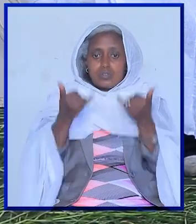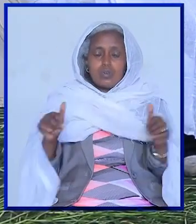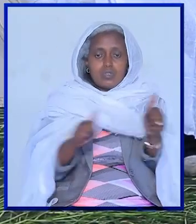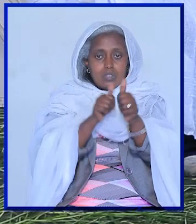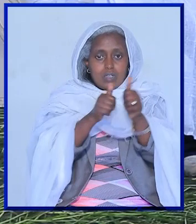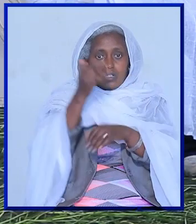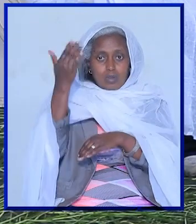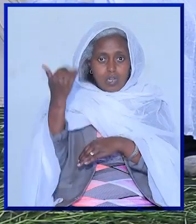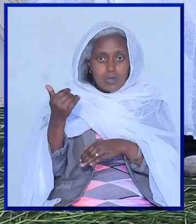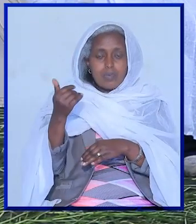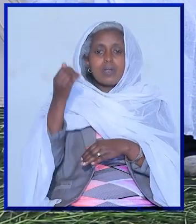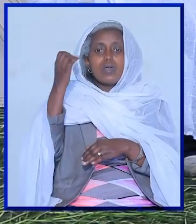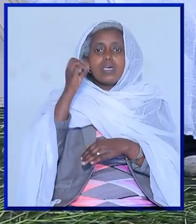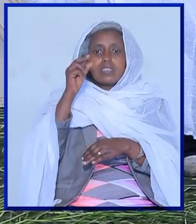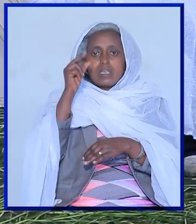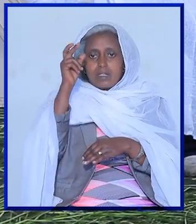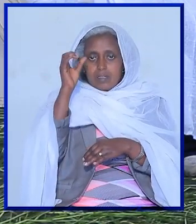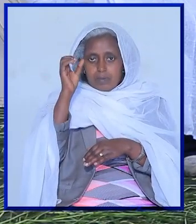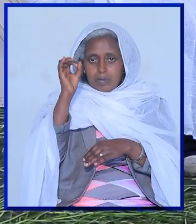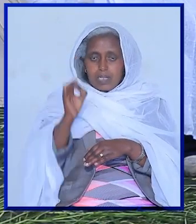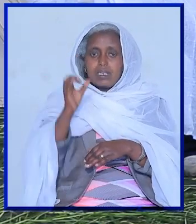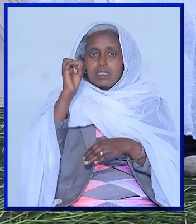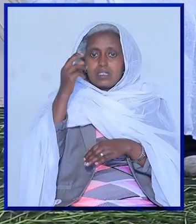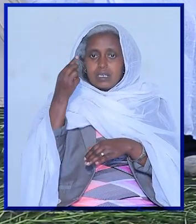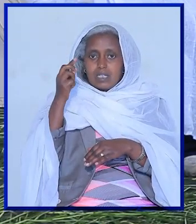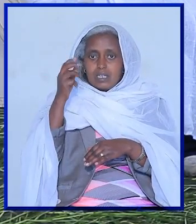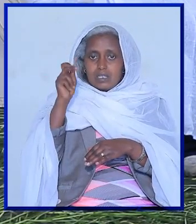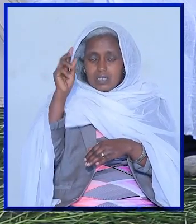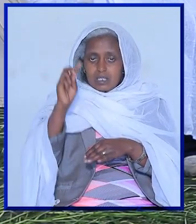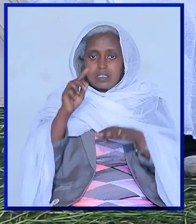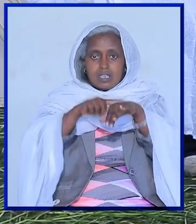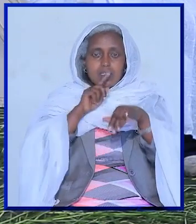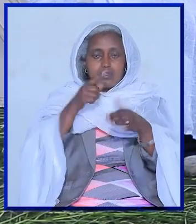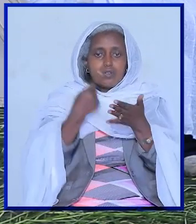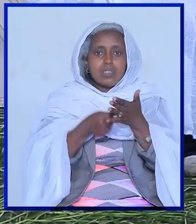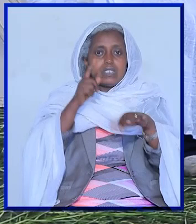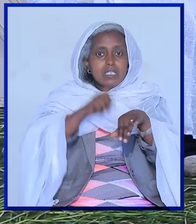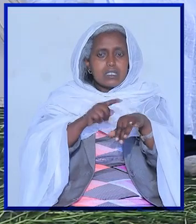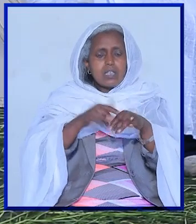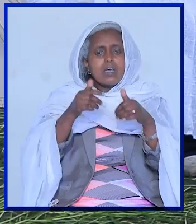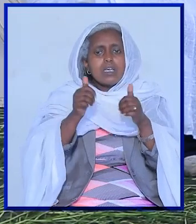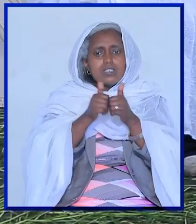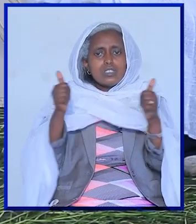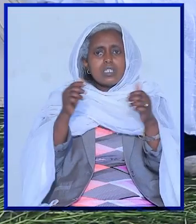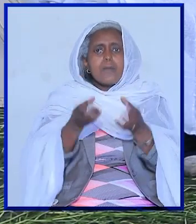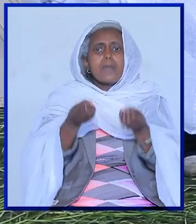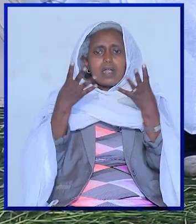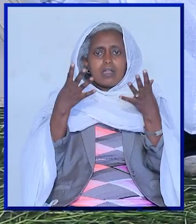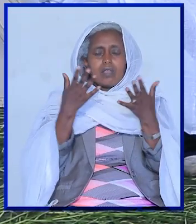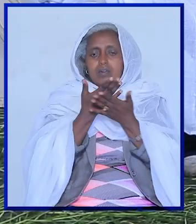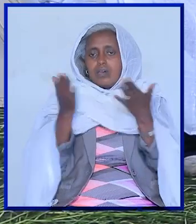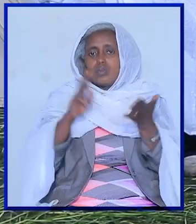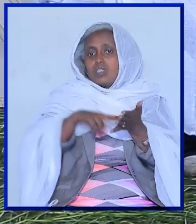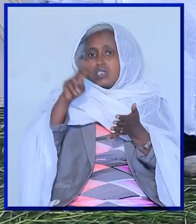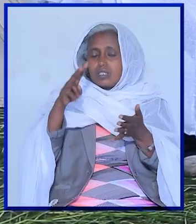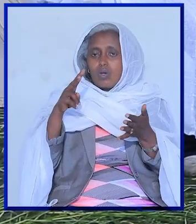ስትከታተሉት የነበረው የጸበል ጻድቅ ሰዓታችን ነው። እንግዲህ በጸበል ጻድቅ ሰዓታችን እጅግ በርካታ ጉዳዮች ተነስተዋል።